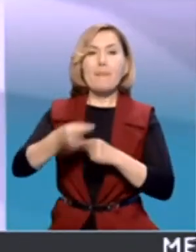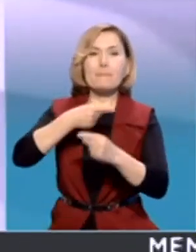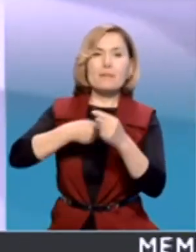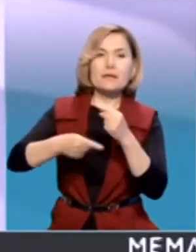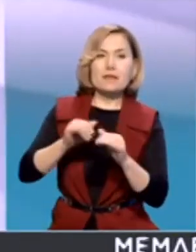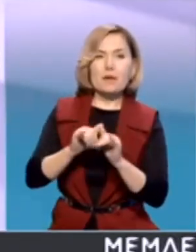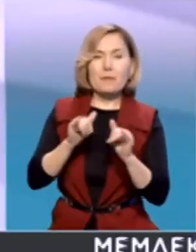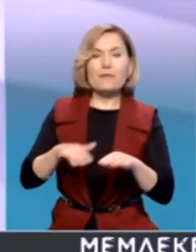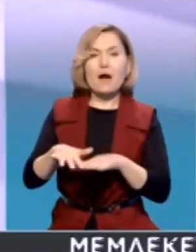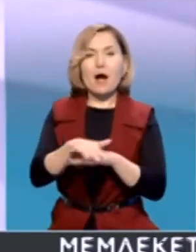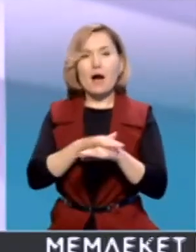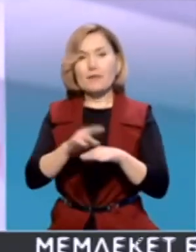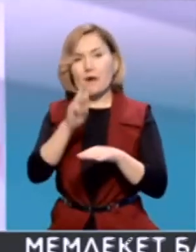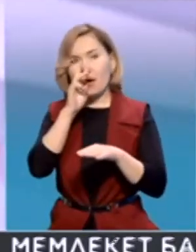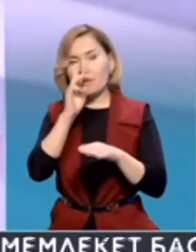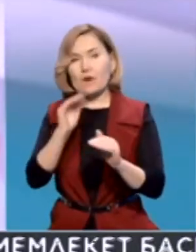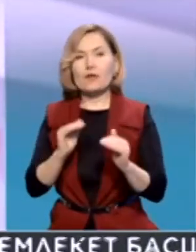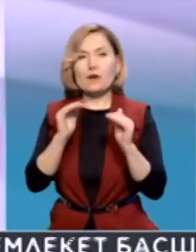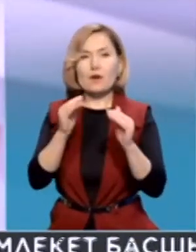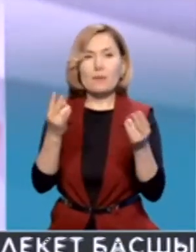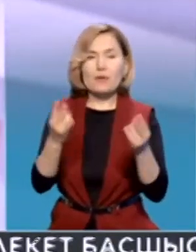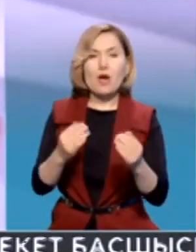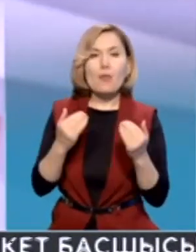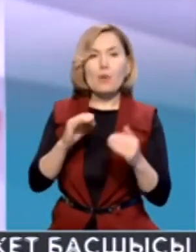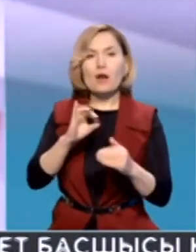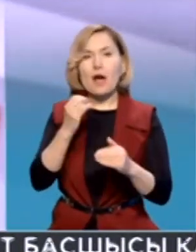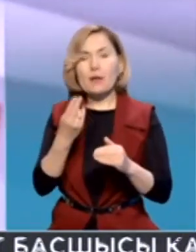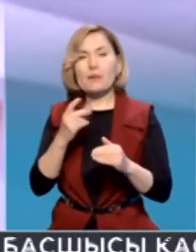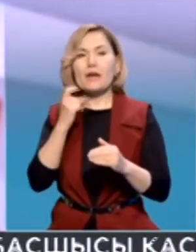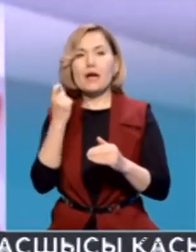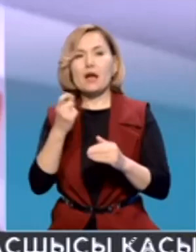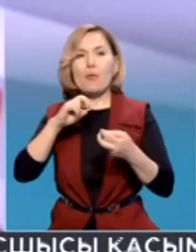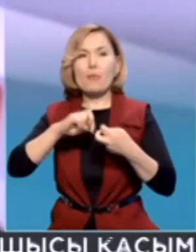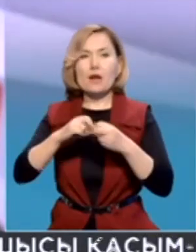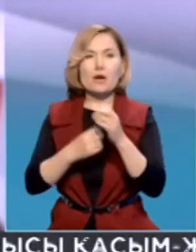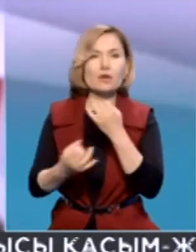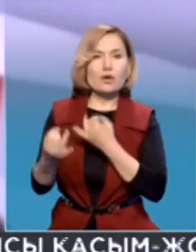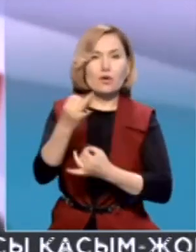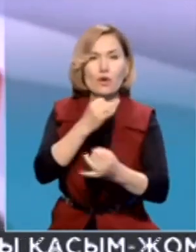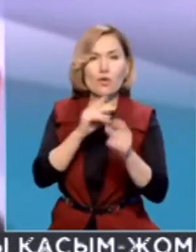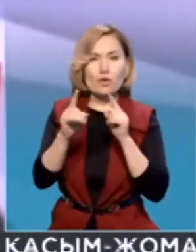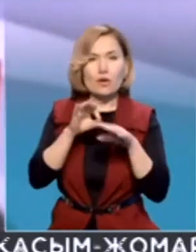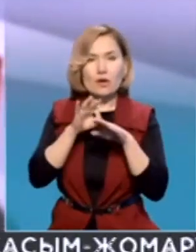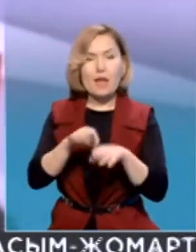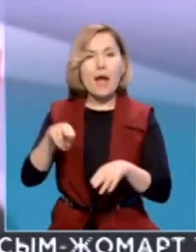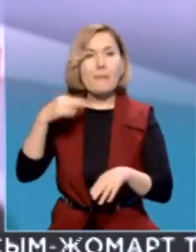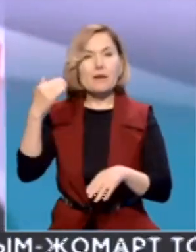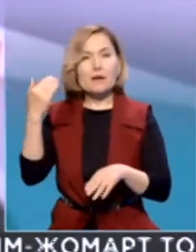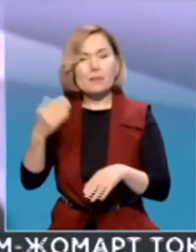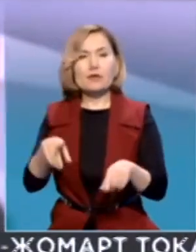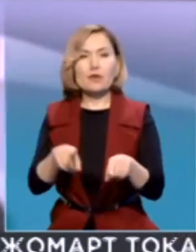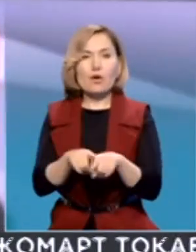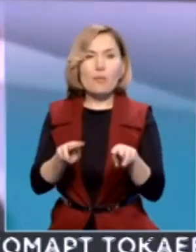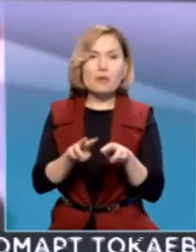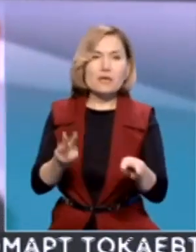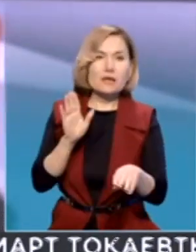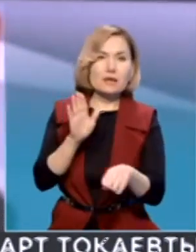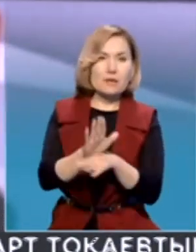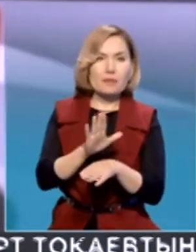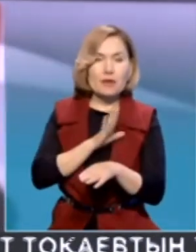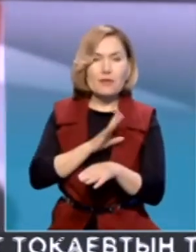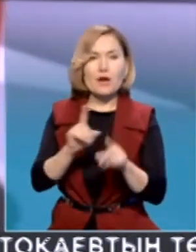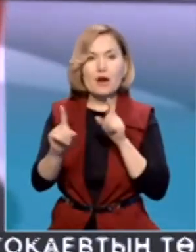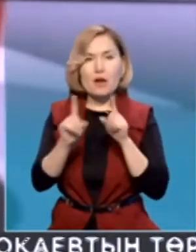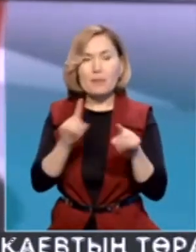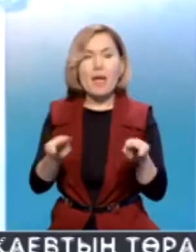бизнесті дамытып, халықтың табысын арттыру керек. Бүгін әлеуметтік экономикалық мәселелер жөнінде кеңейтілген кеңес өткізген президент осындай тапсырма берді.